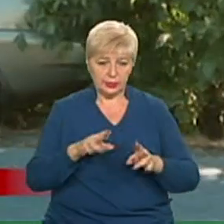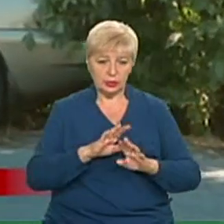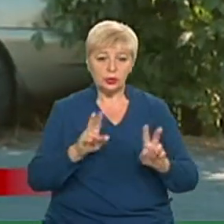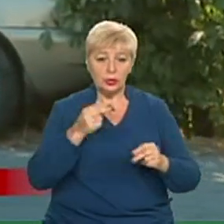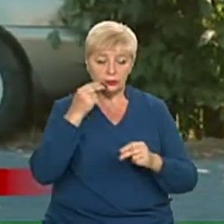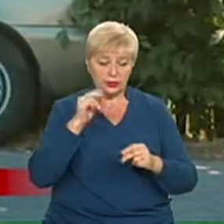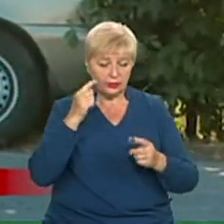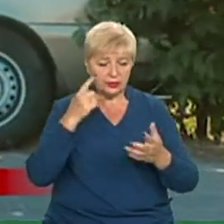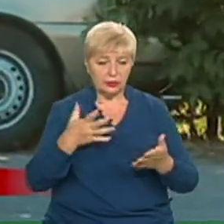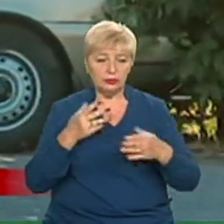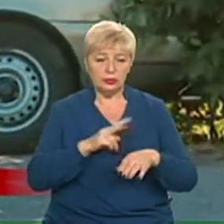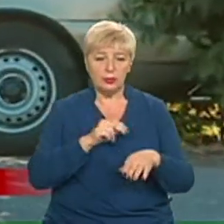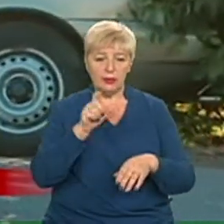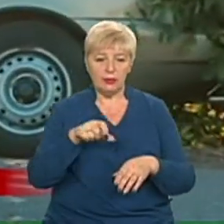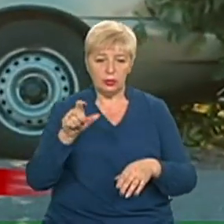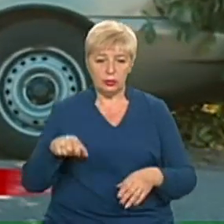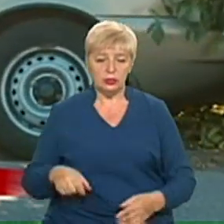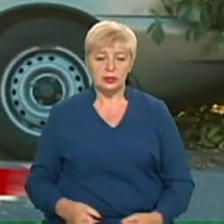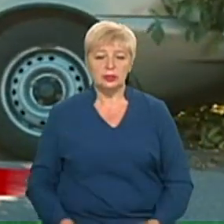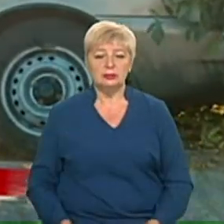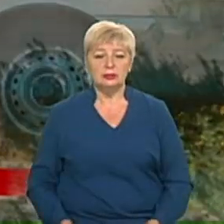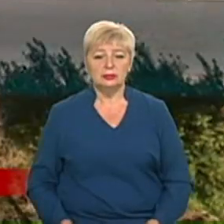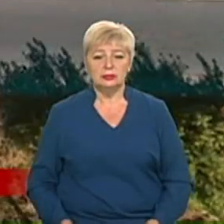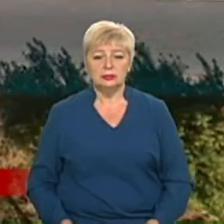встановлюють правоохоронці.